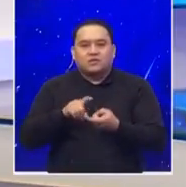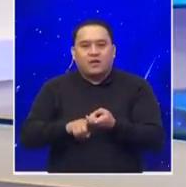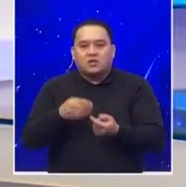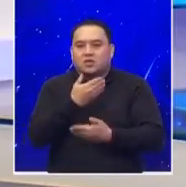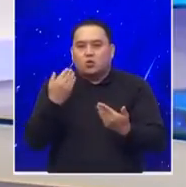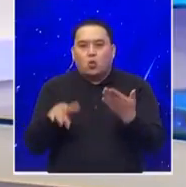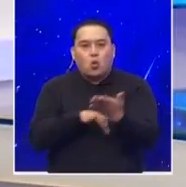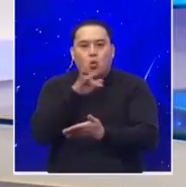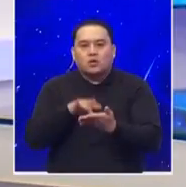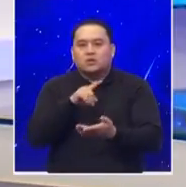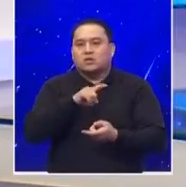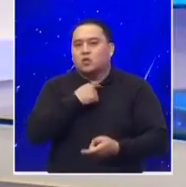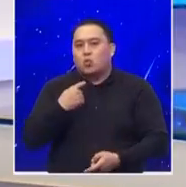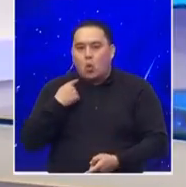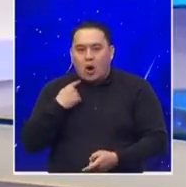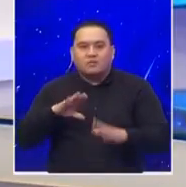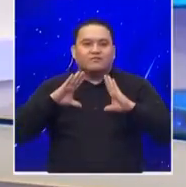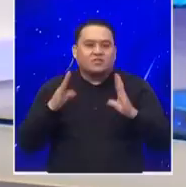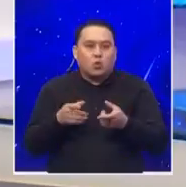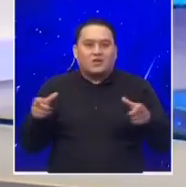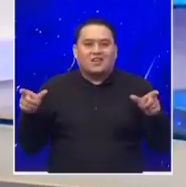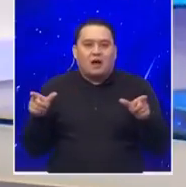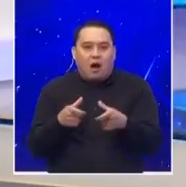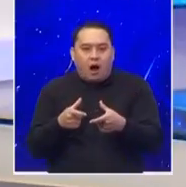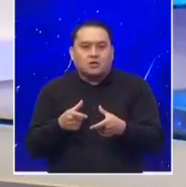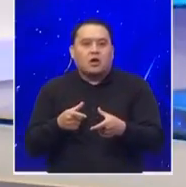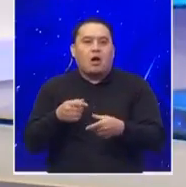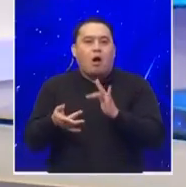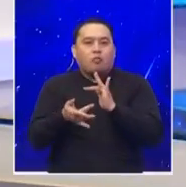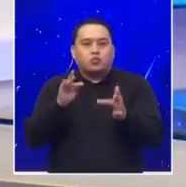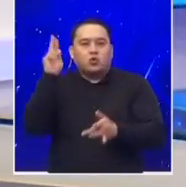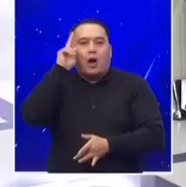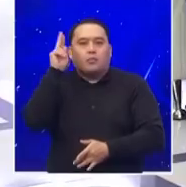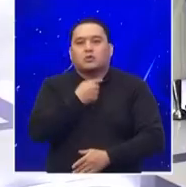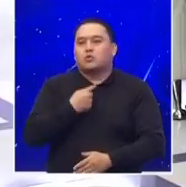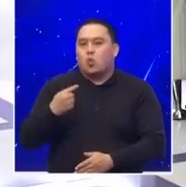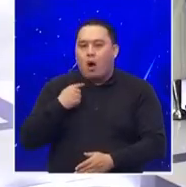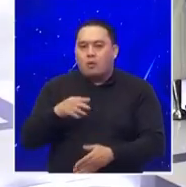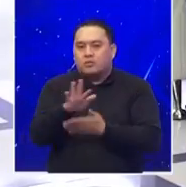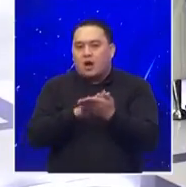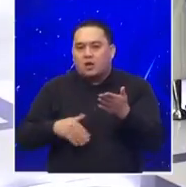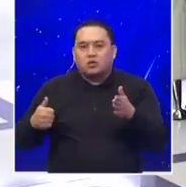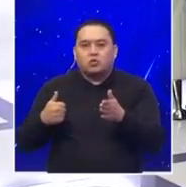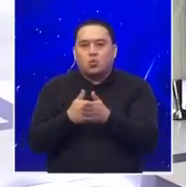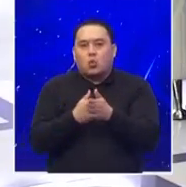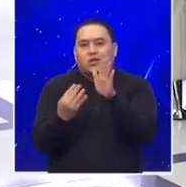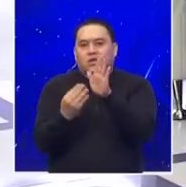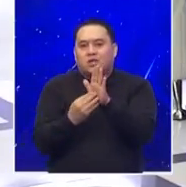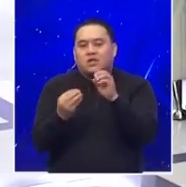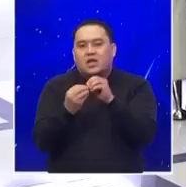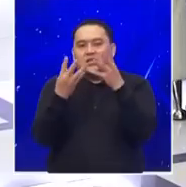города Талдыкорган. В связи с эпидемиологической ситуацией онлайн-обучение в областном центре продлили еще на 10